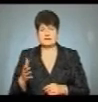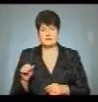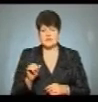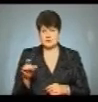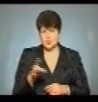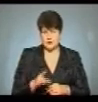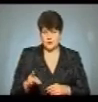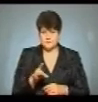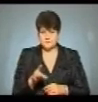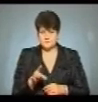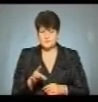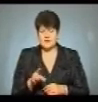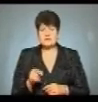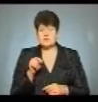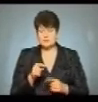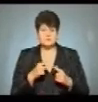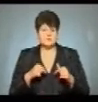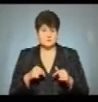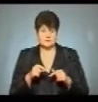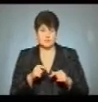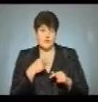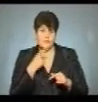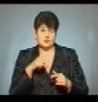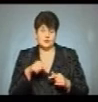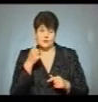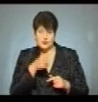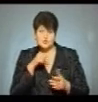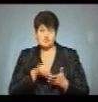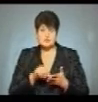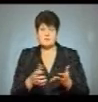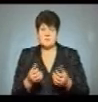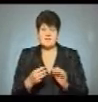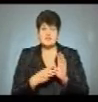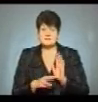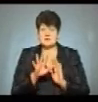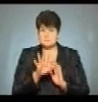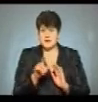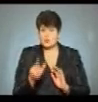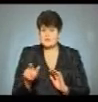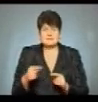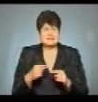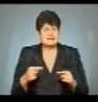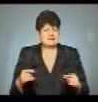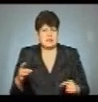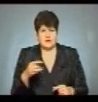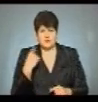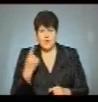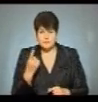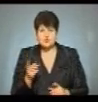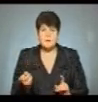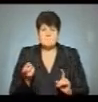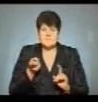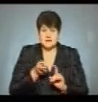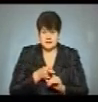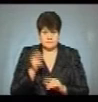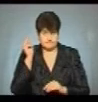організатор Назар Шафранський. За його словами, цьогоріч участь у вишколі беруть 85 осіб з різних районів області. Щоб приєднатися до